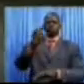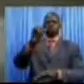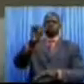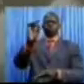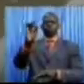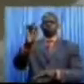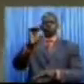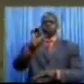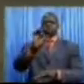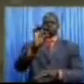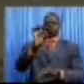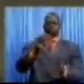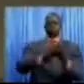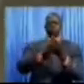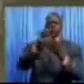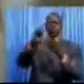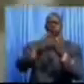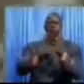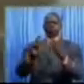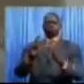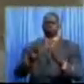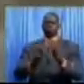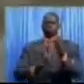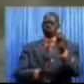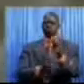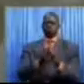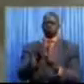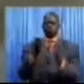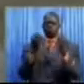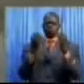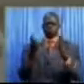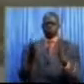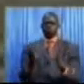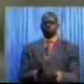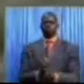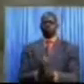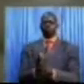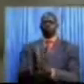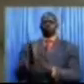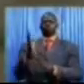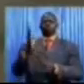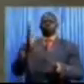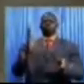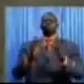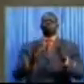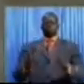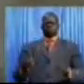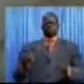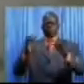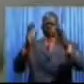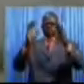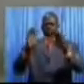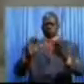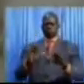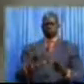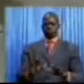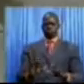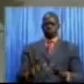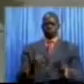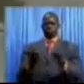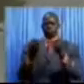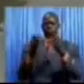juillet a été au-delà des attentes. Dame Nature a été plus que généreuse en déversant son trop-plein